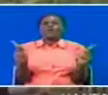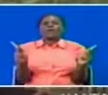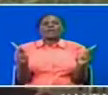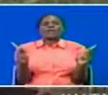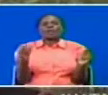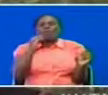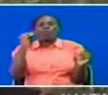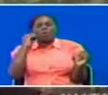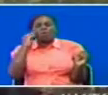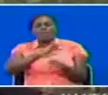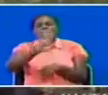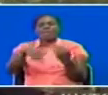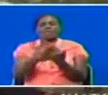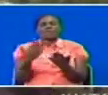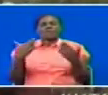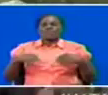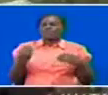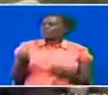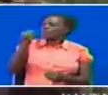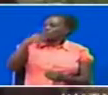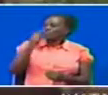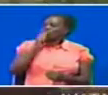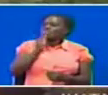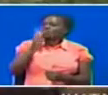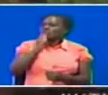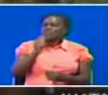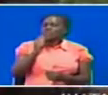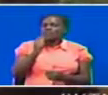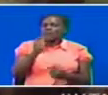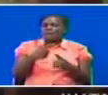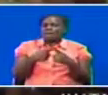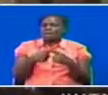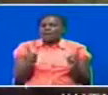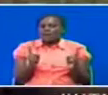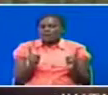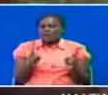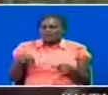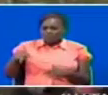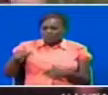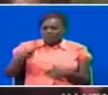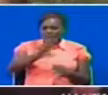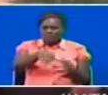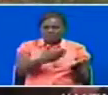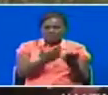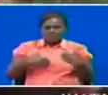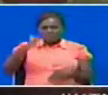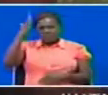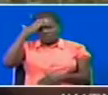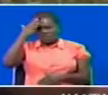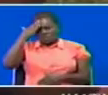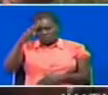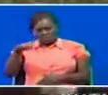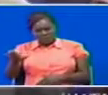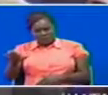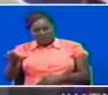huko nyumbani, watu kukula tu, lakini hii lazima tunyewe mahali alikuwa anatembea kifika watu wajue kumbe huyu